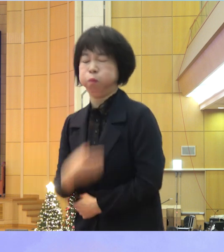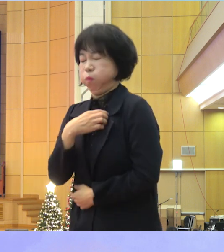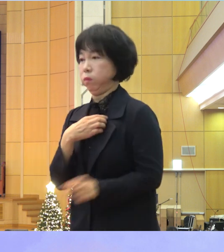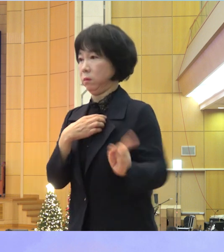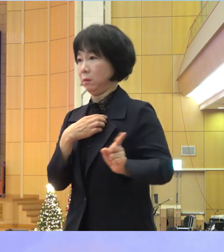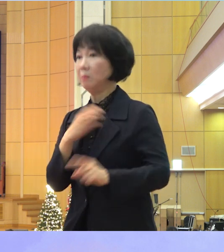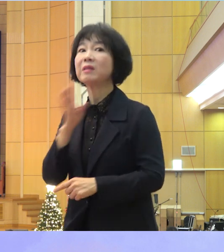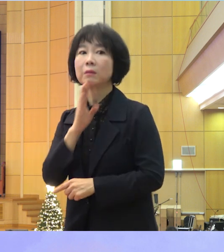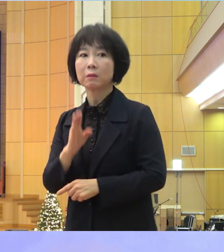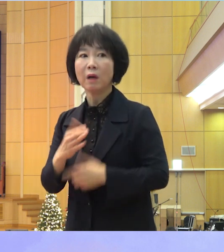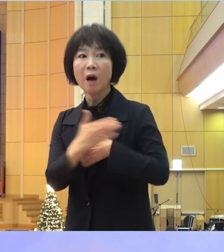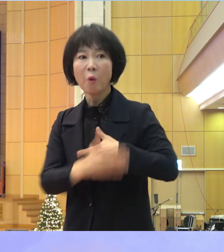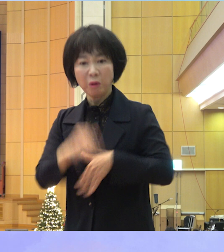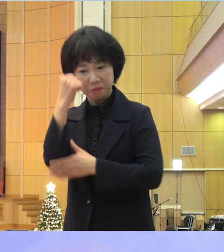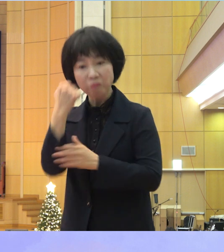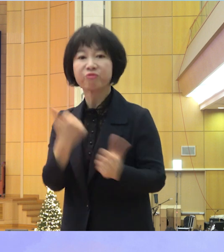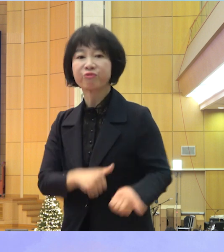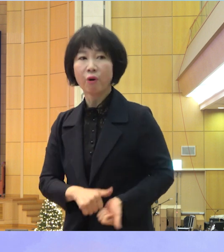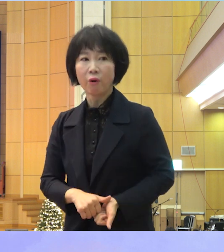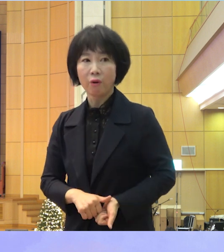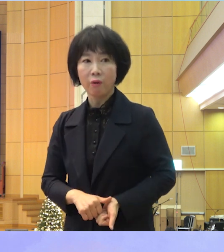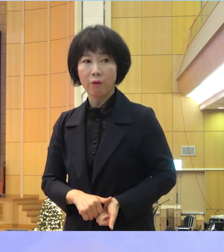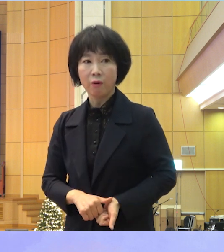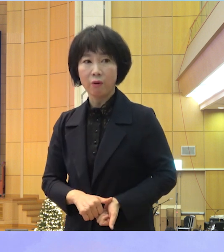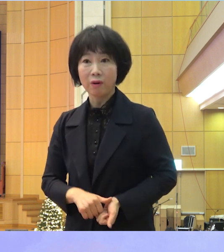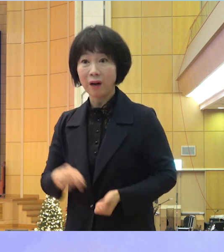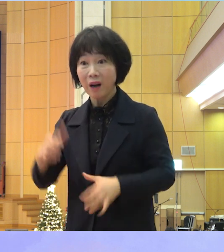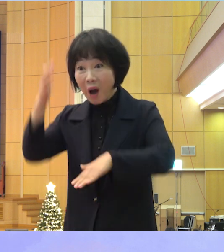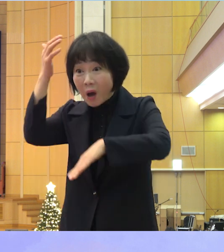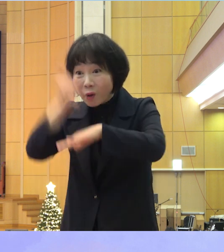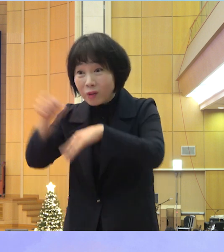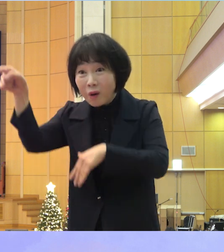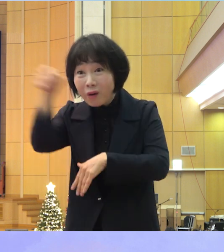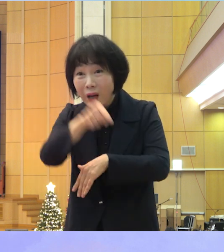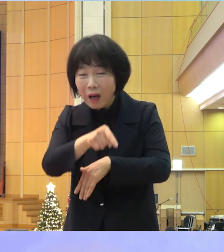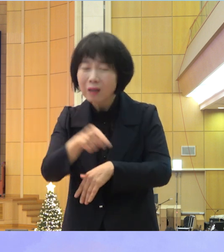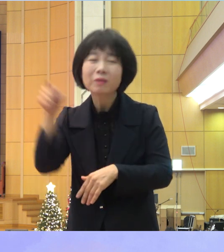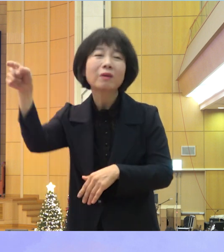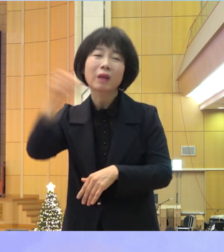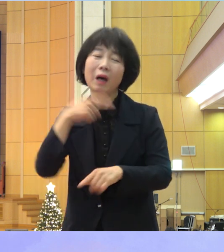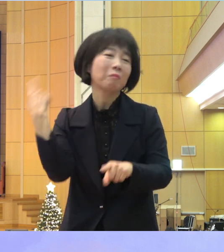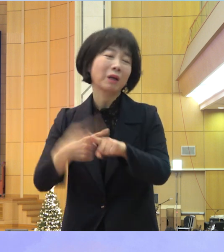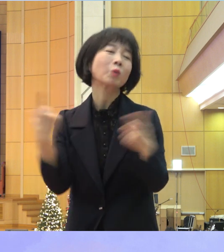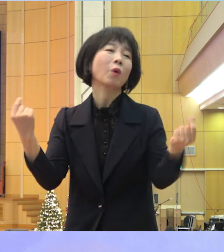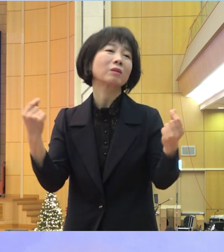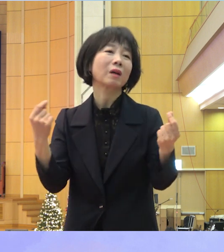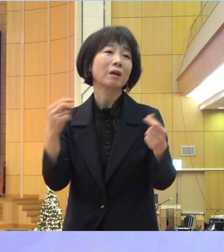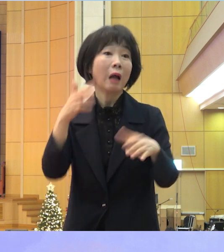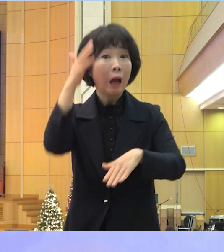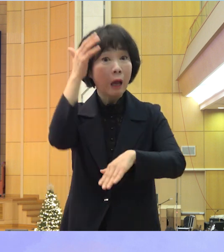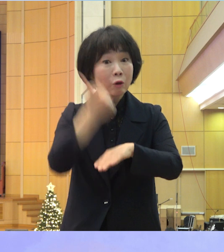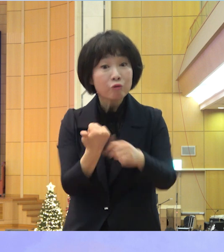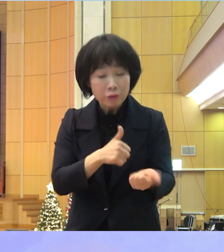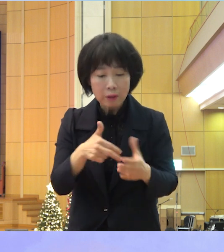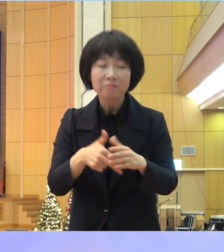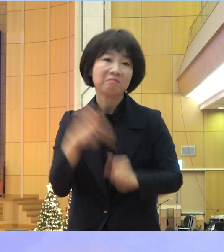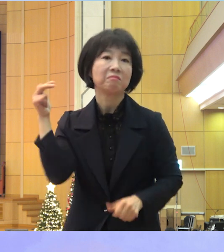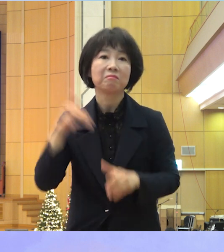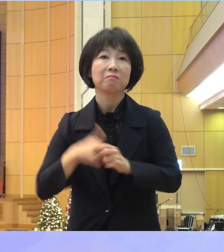결론에 가보면 너나 나나 똑같아. 빈손 들고 왔다가 빈손 들고 가는